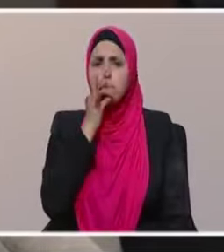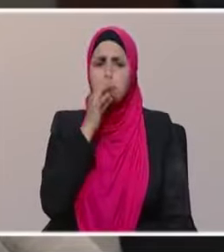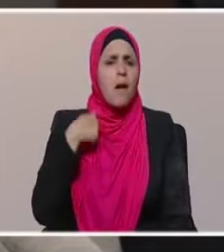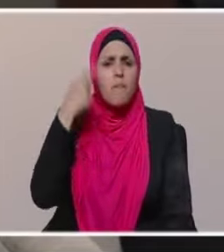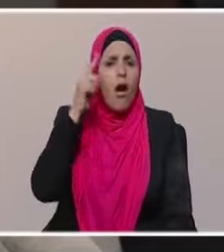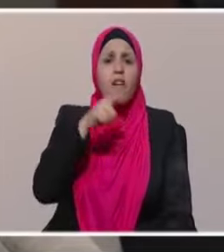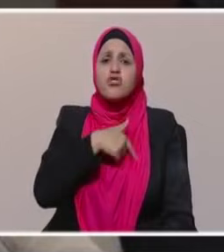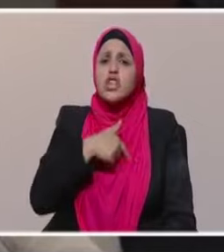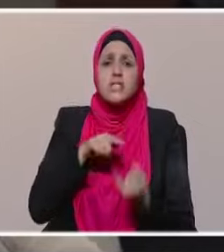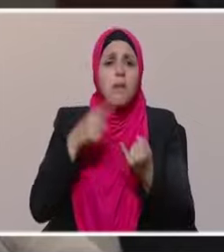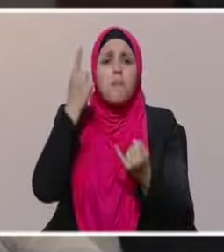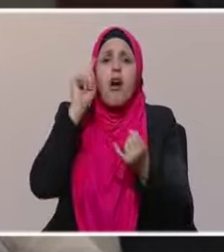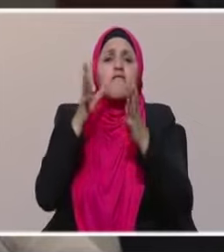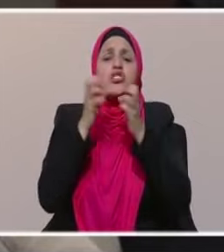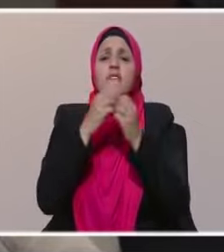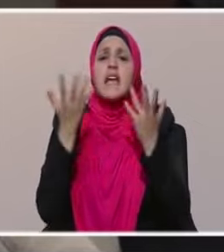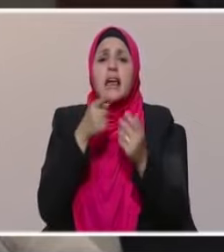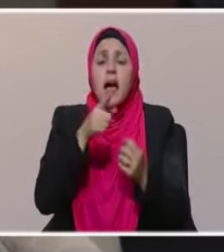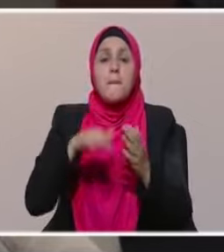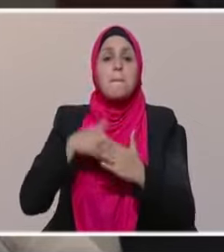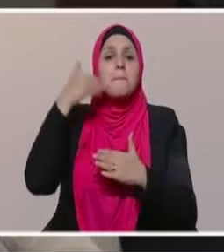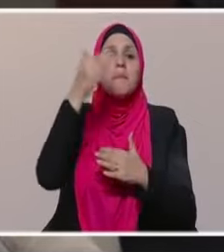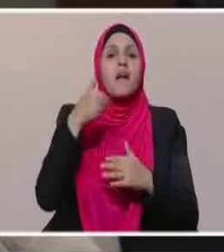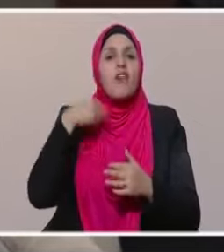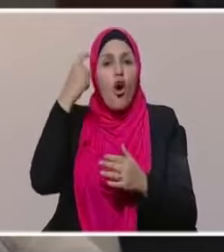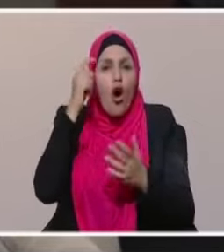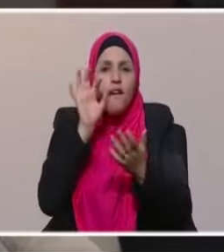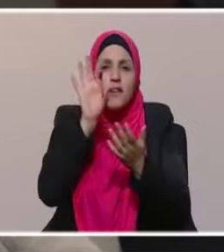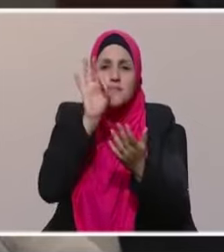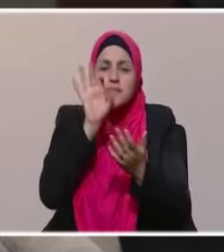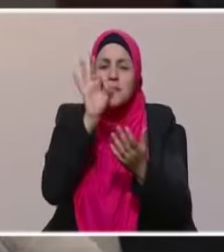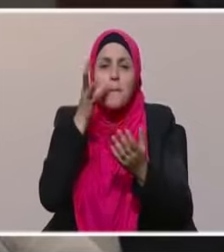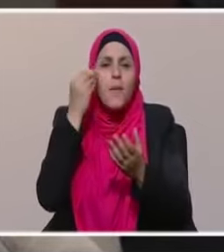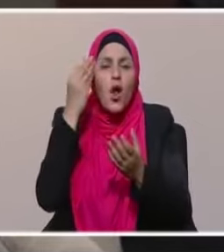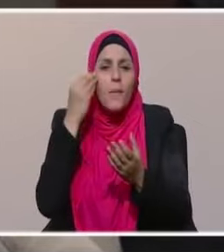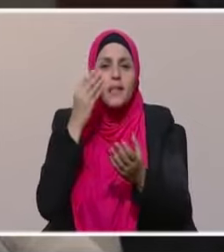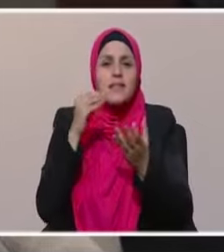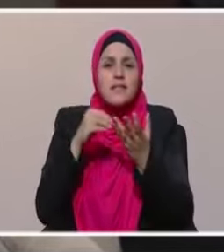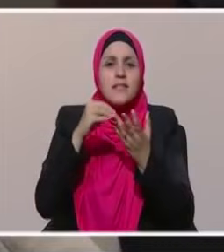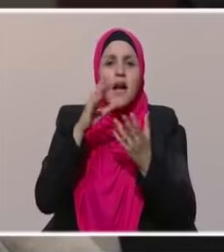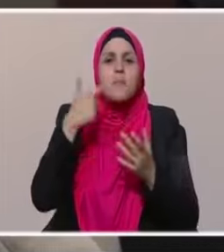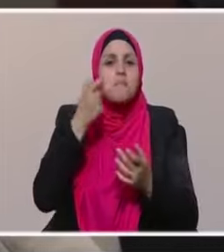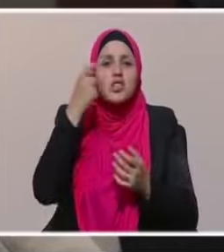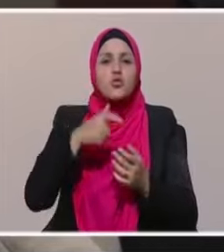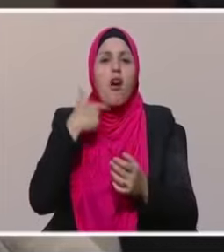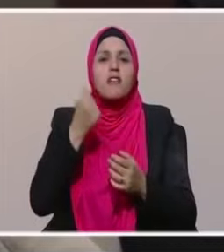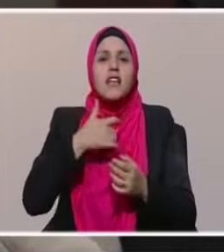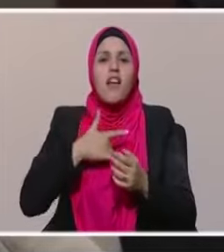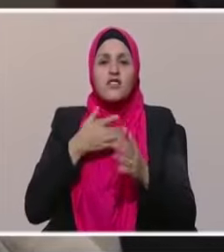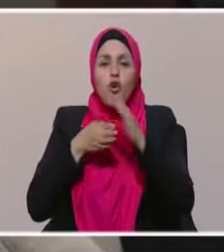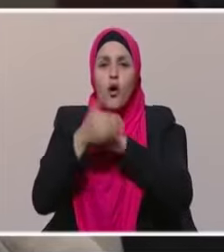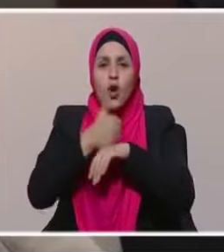مش عارفين عنها حاجة، لحد ما ابتدينا نعرف عنها بعض المعلومات من عن طريق الأخصائيين النفسيين داخل